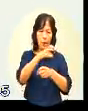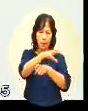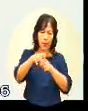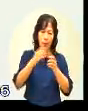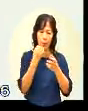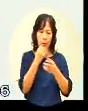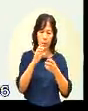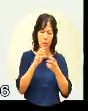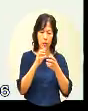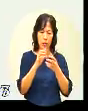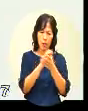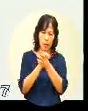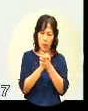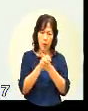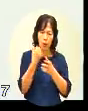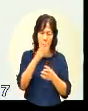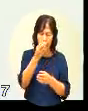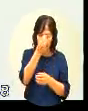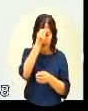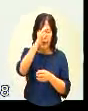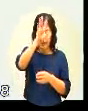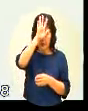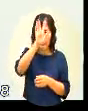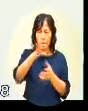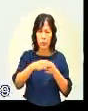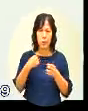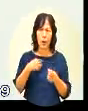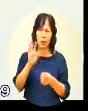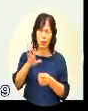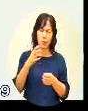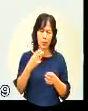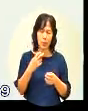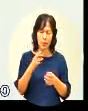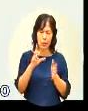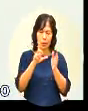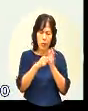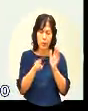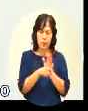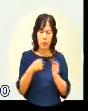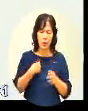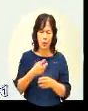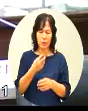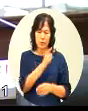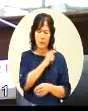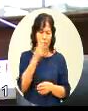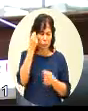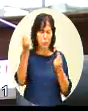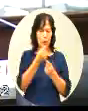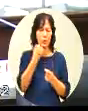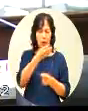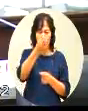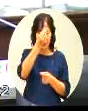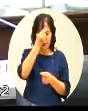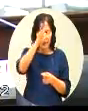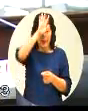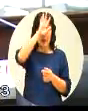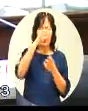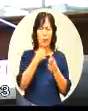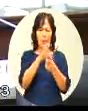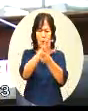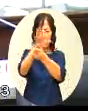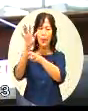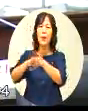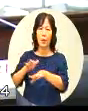是有忧郁症的。我有当时我感觉我是不是我有忧郁症啊，请去跟我说派啊，怎么我感觉所